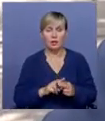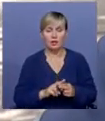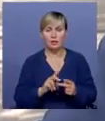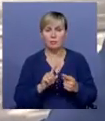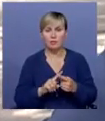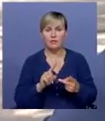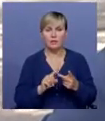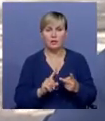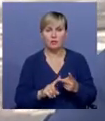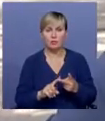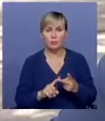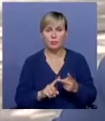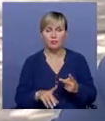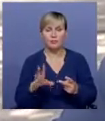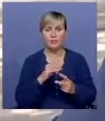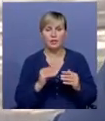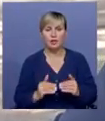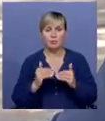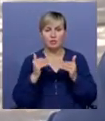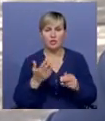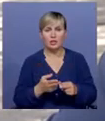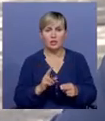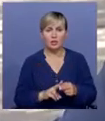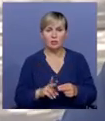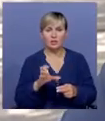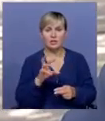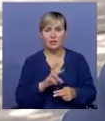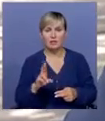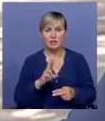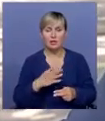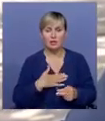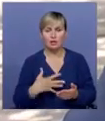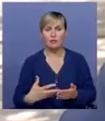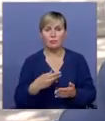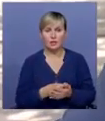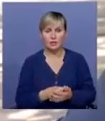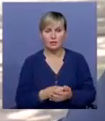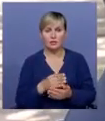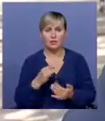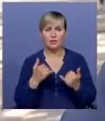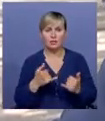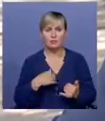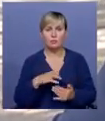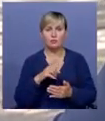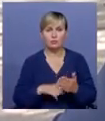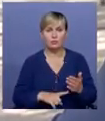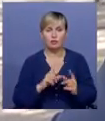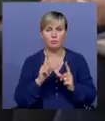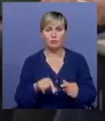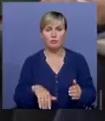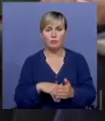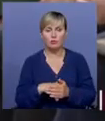Второе, все повышения, которые... С января месяца нам все выплачивается. И сейчас мы с уверенностью идем в